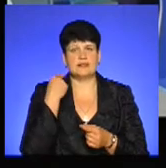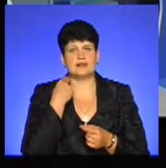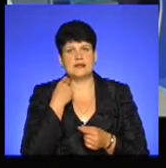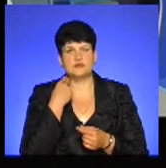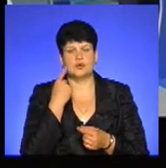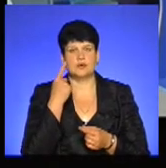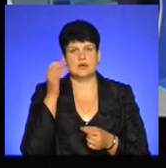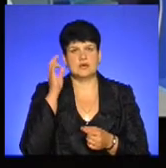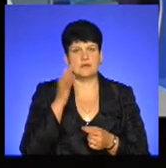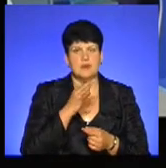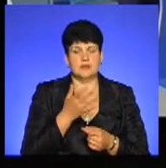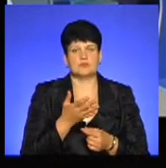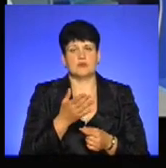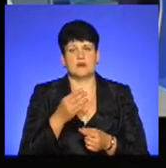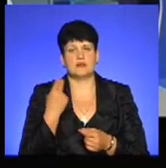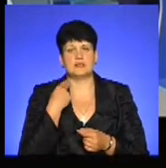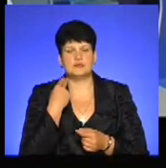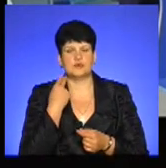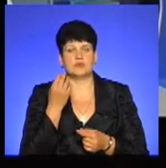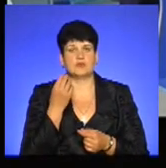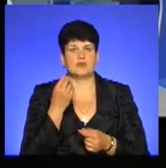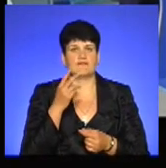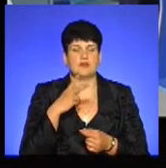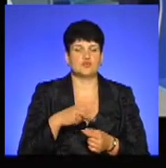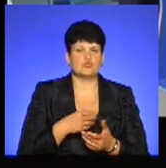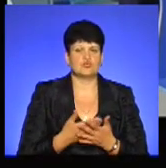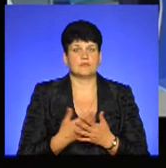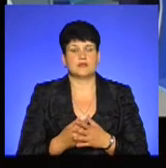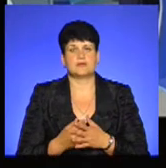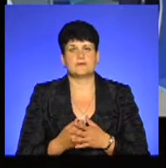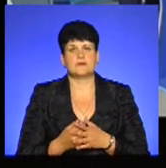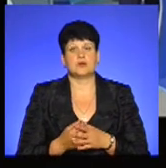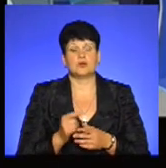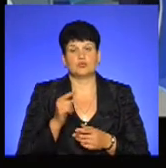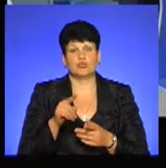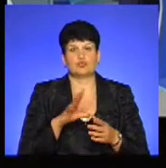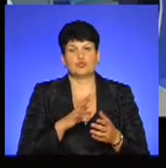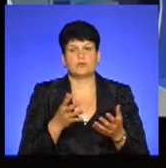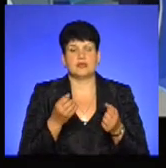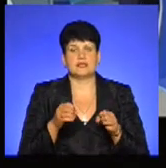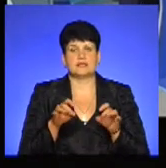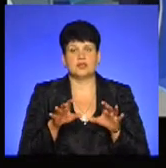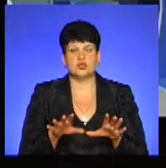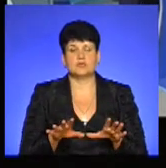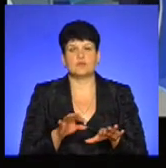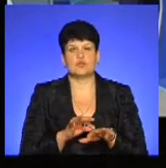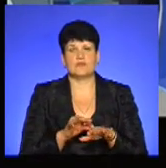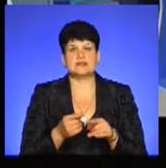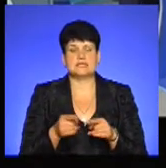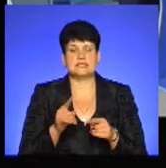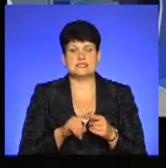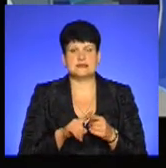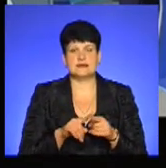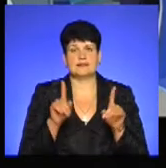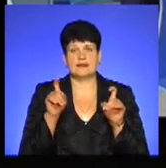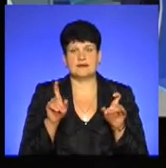німецьку, англійську, французьку, чи англійську, іспанську. Тому було прийнято рішення українським центром провести ці тести